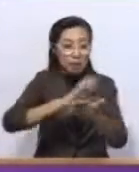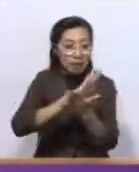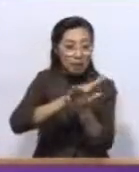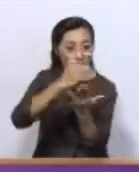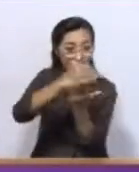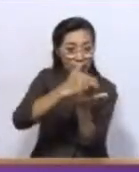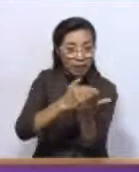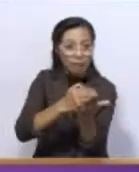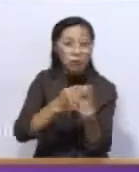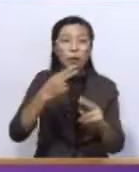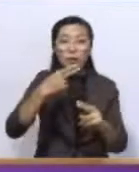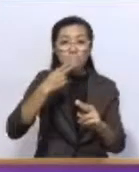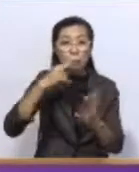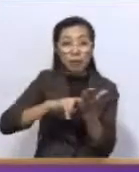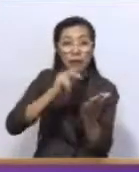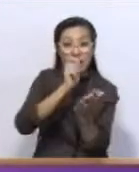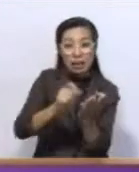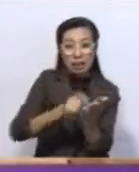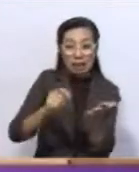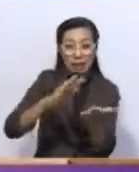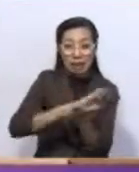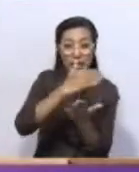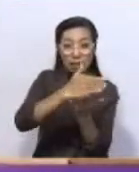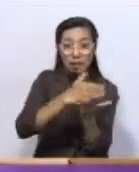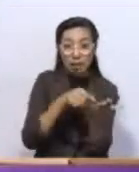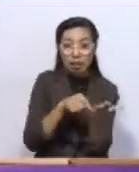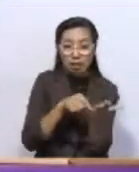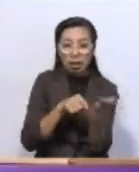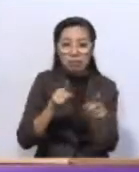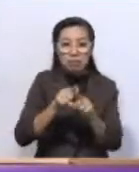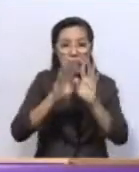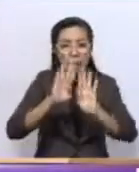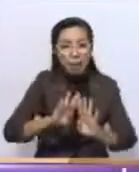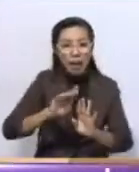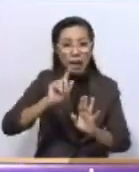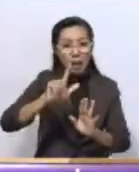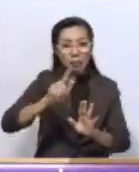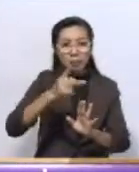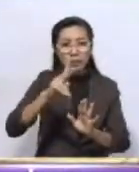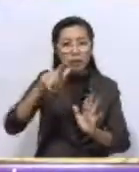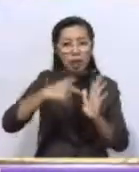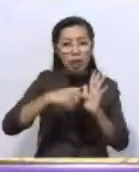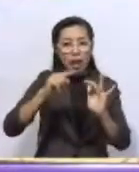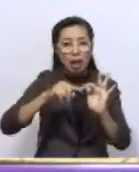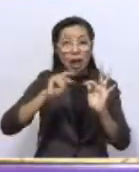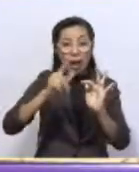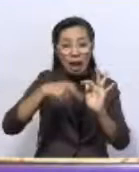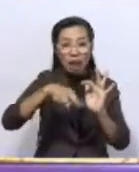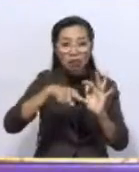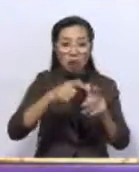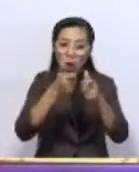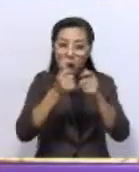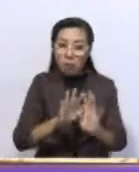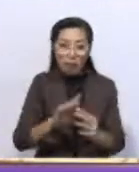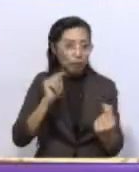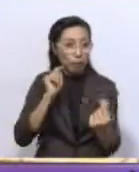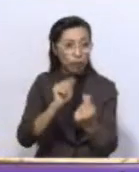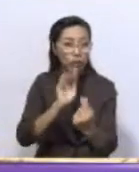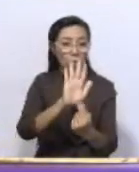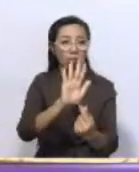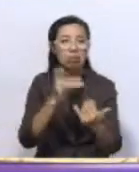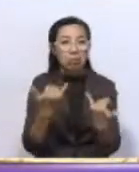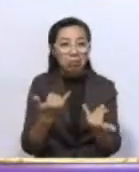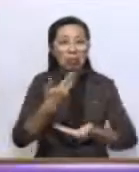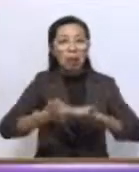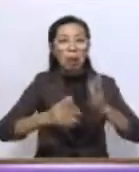My Letter Collection หรือที่เรียกว่ากระดาษคลั่งซึ่งออกแบบเป็นพิเศษสำหรับงานนี้เท่านั้นนะคะแต่ขณะนี้ค่ะหมด